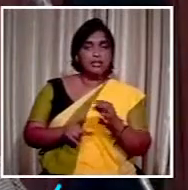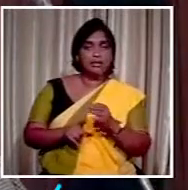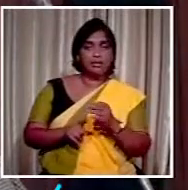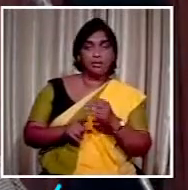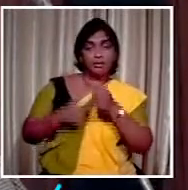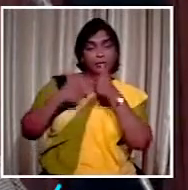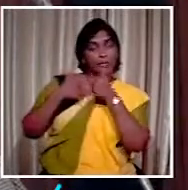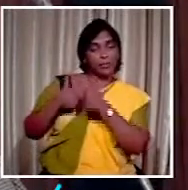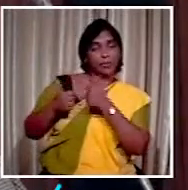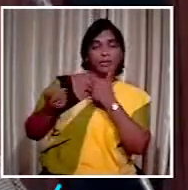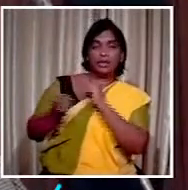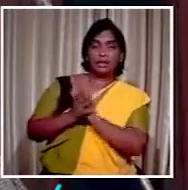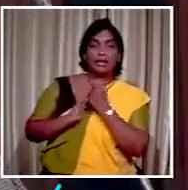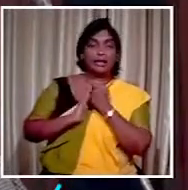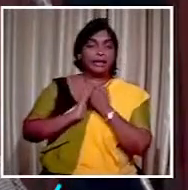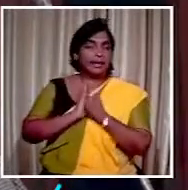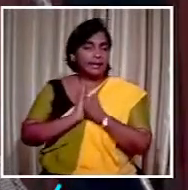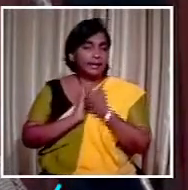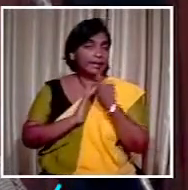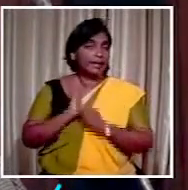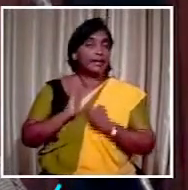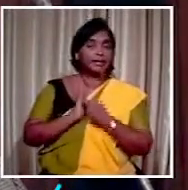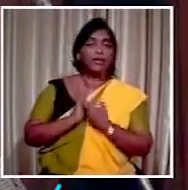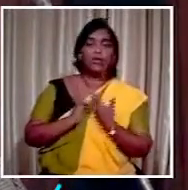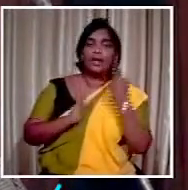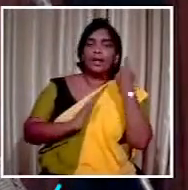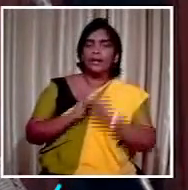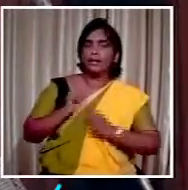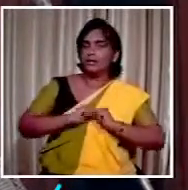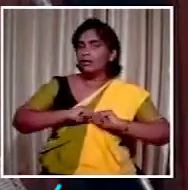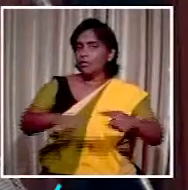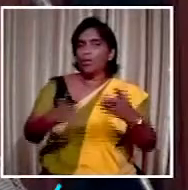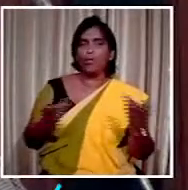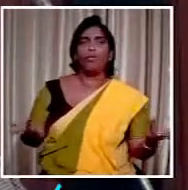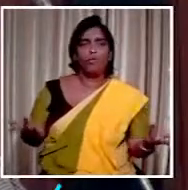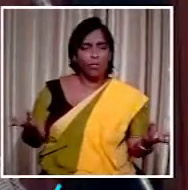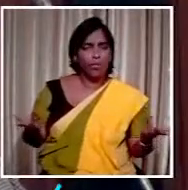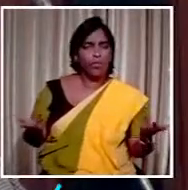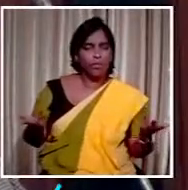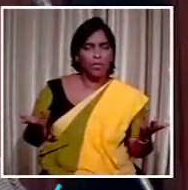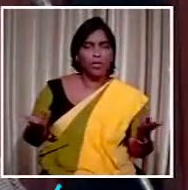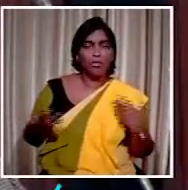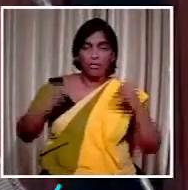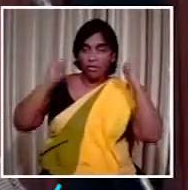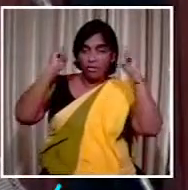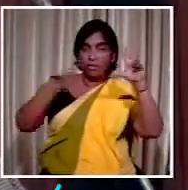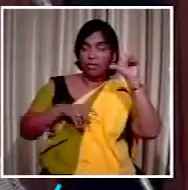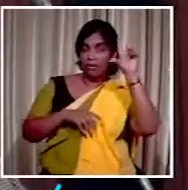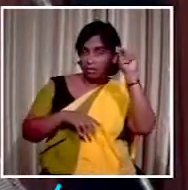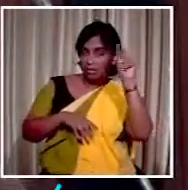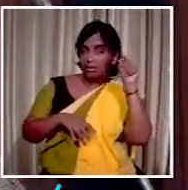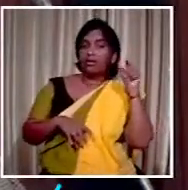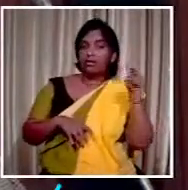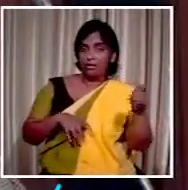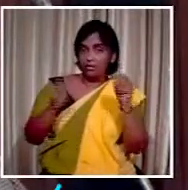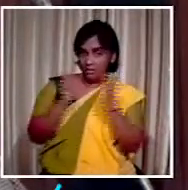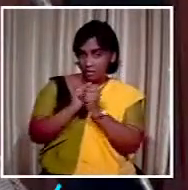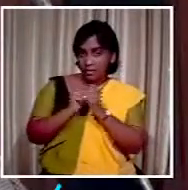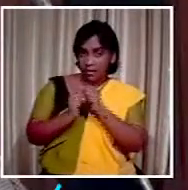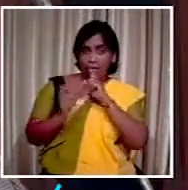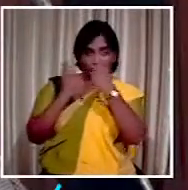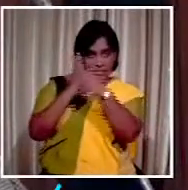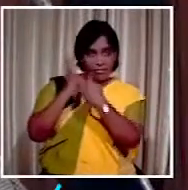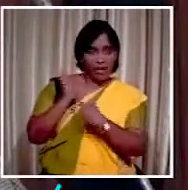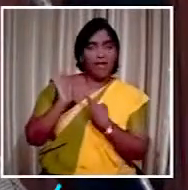කියන නීතිගරුකයි කියන ජනාධිපති කෝ නීතිය ක්‍රියාත්මක කරාද? සෞභාග්‍යයේ දැක්මේ ඕව කරනවයි කියලාද